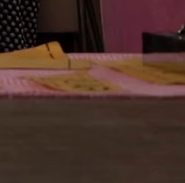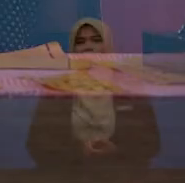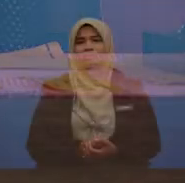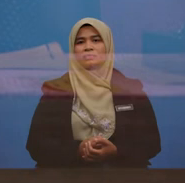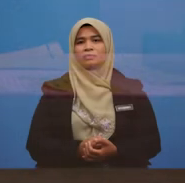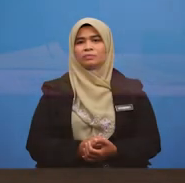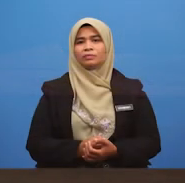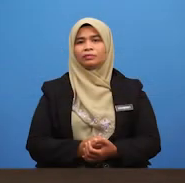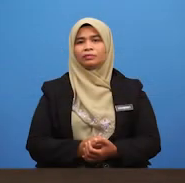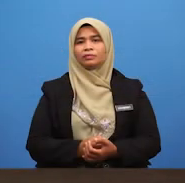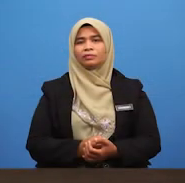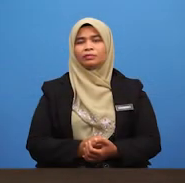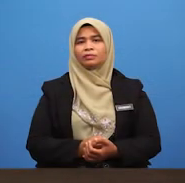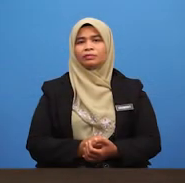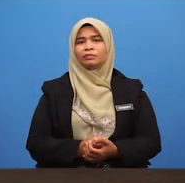Okey.